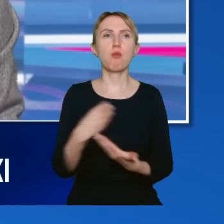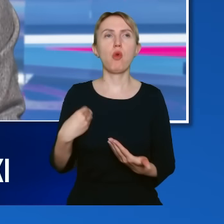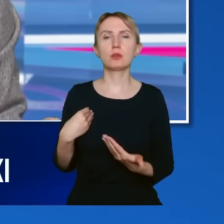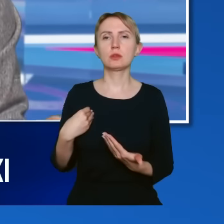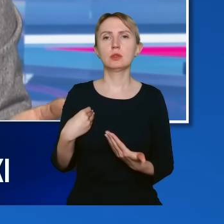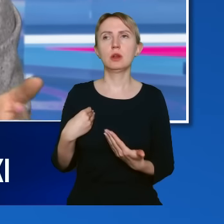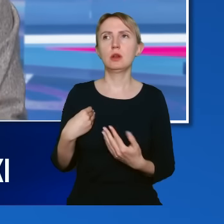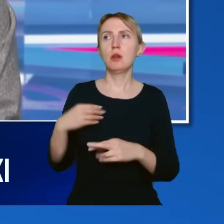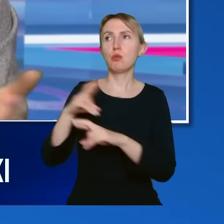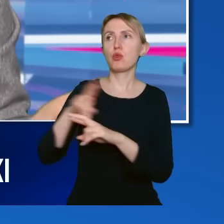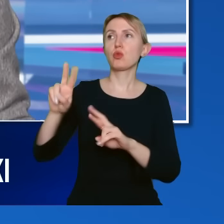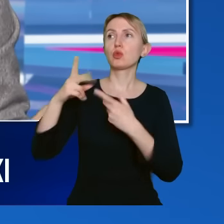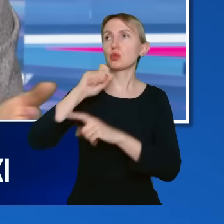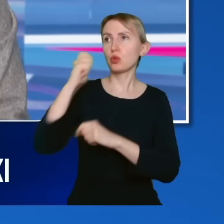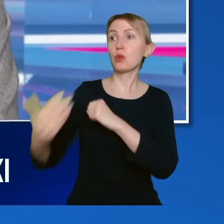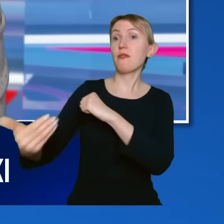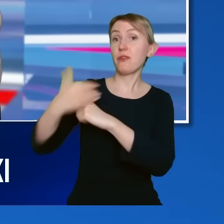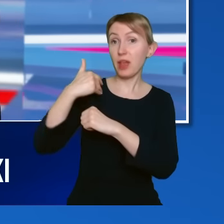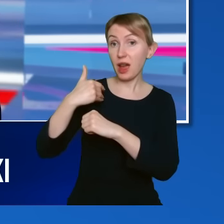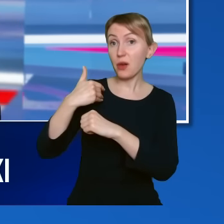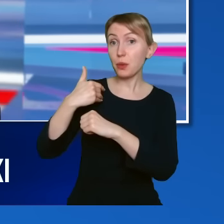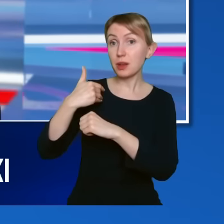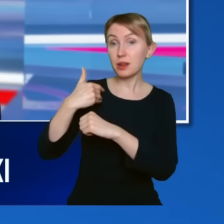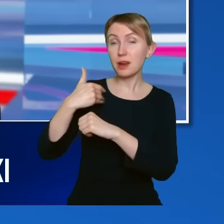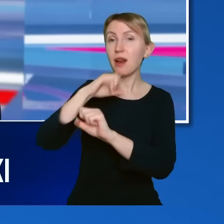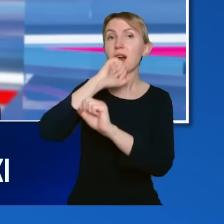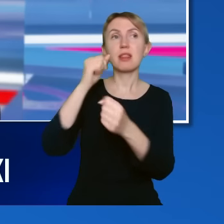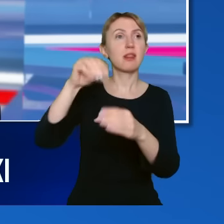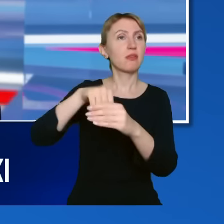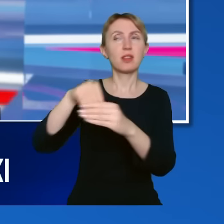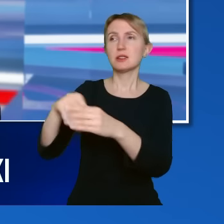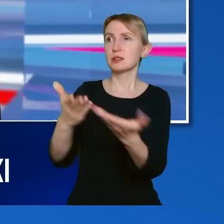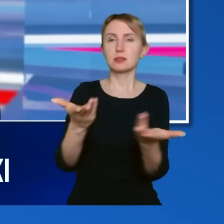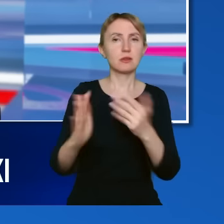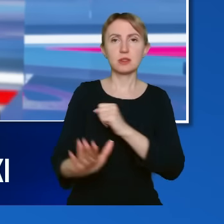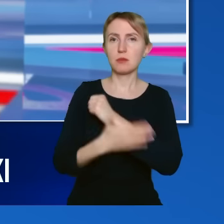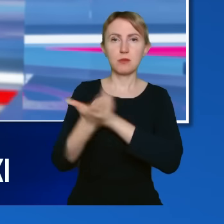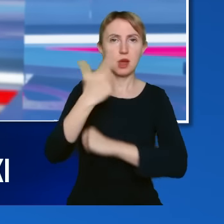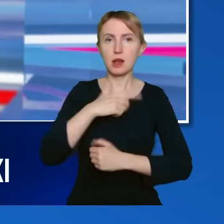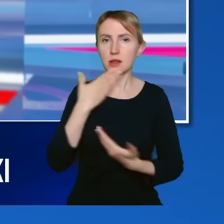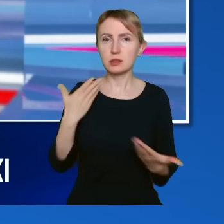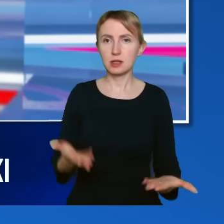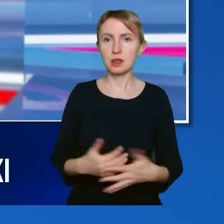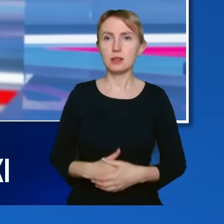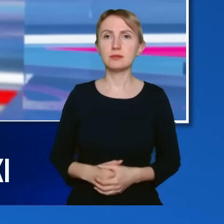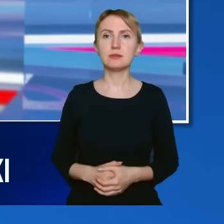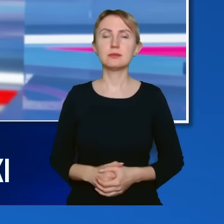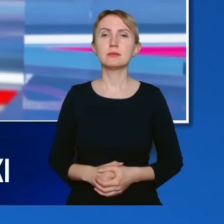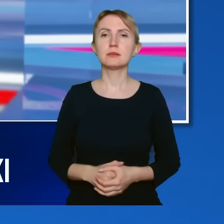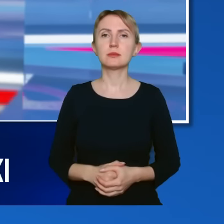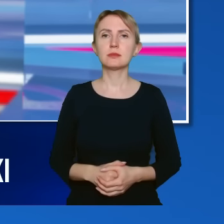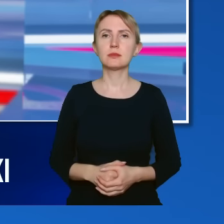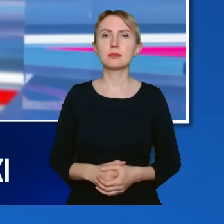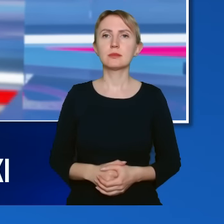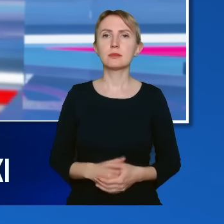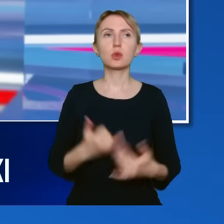produkty wjechały, ale już nikt żadnych inwestycji, żadnego wsparcia infrastrukturalnego Polsce nie dał, nie zapewnił